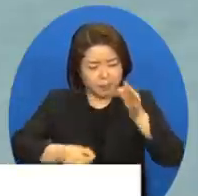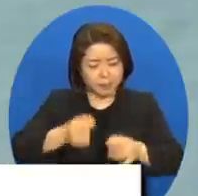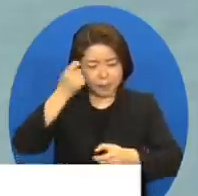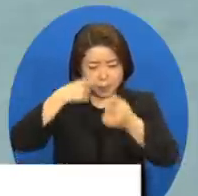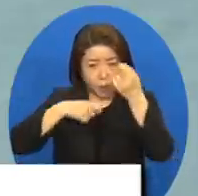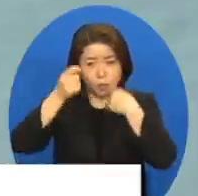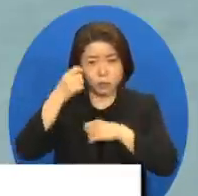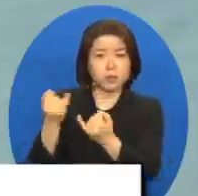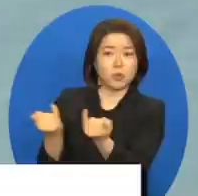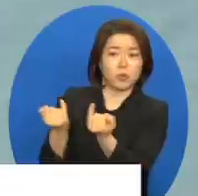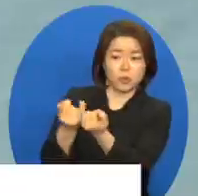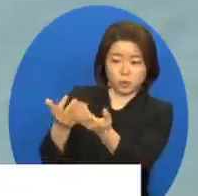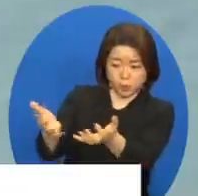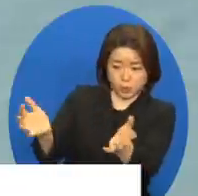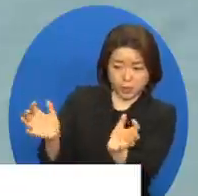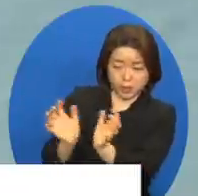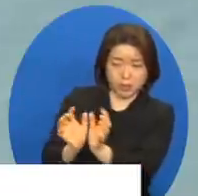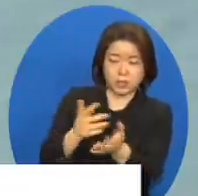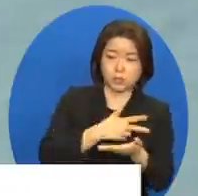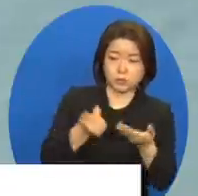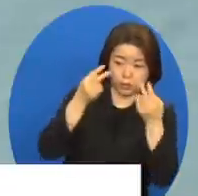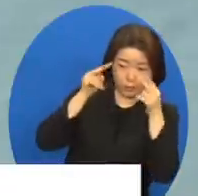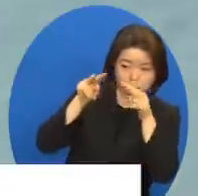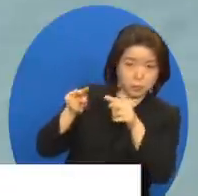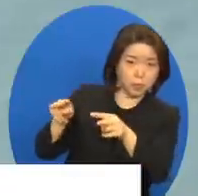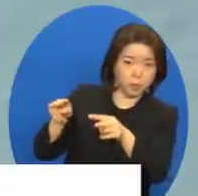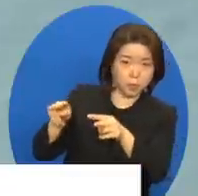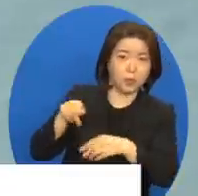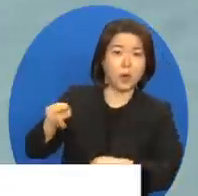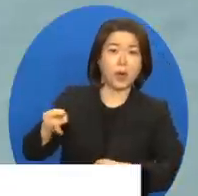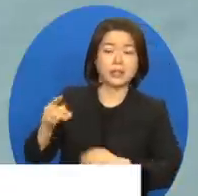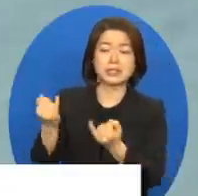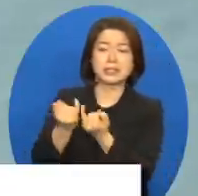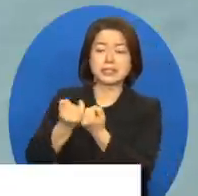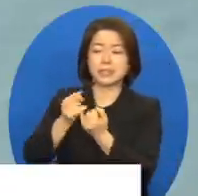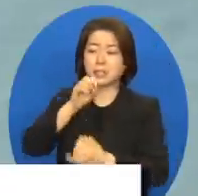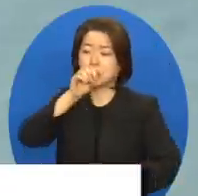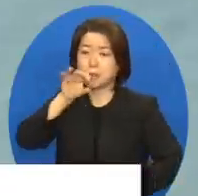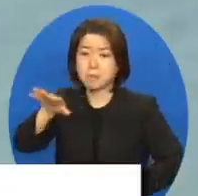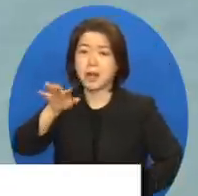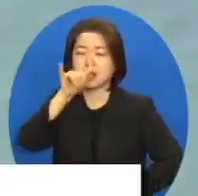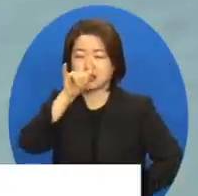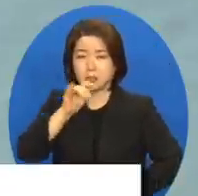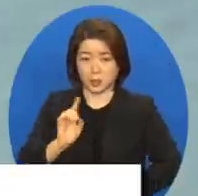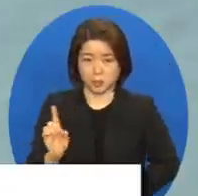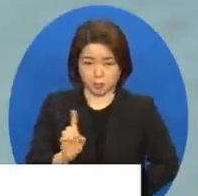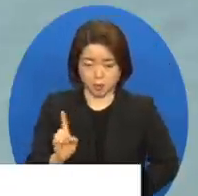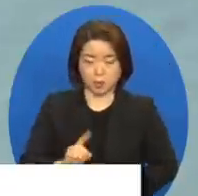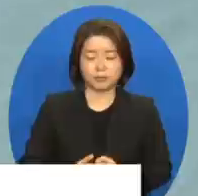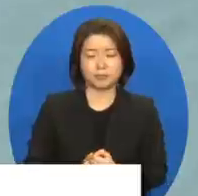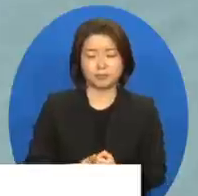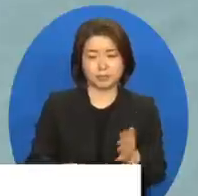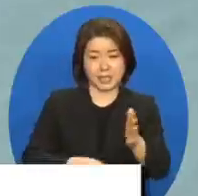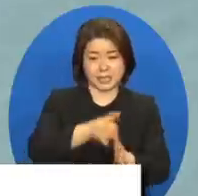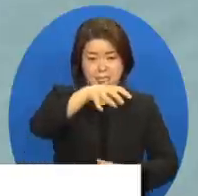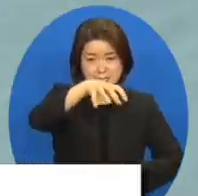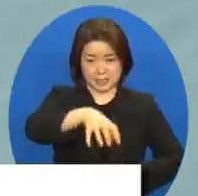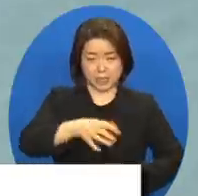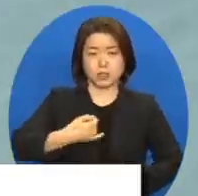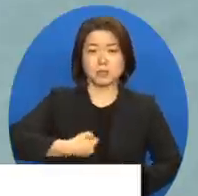여인들을 주님이 보시고 주님이 그 여인들에게 하신 말씀이 있었습니다. 예루살렘의